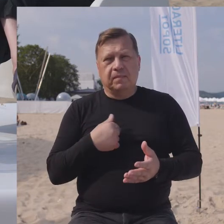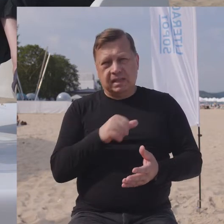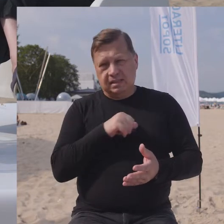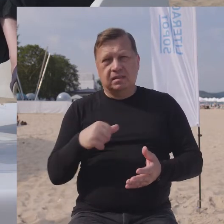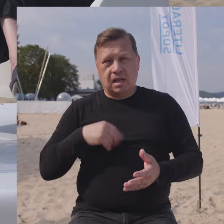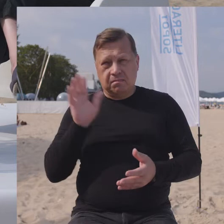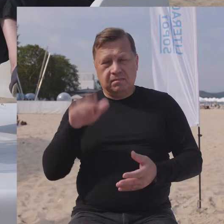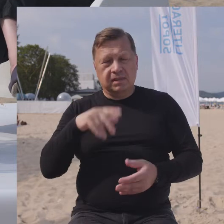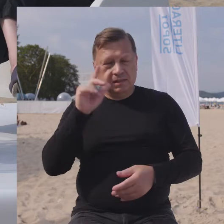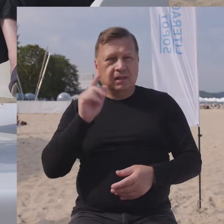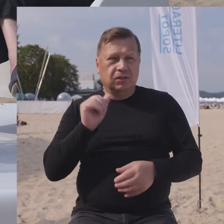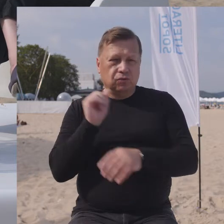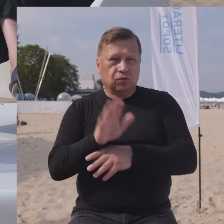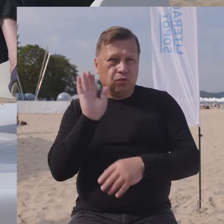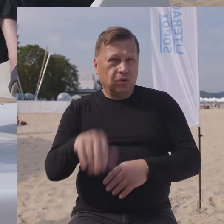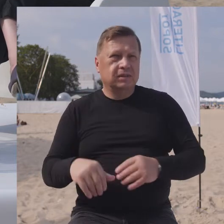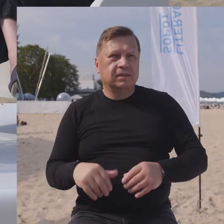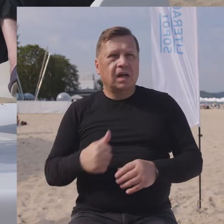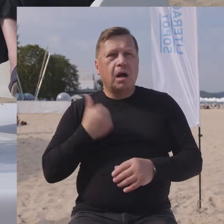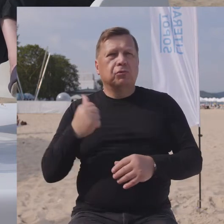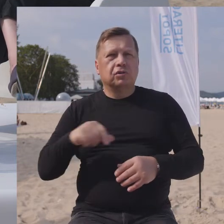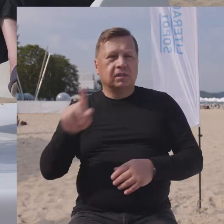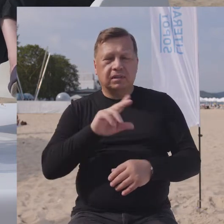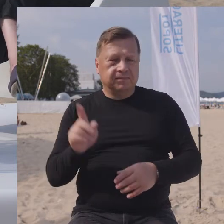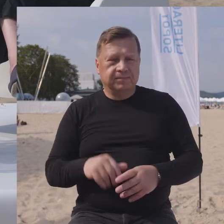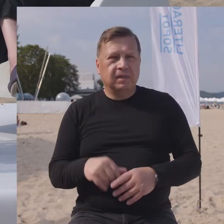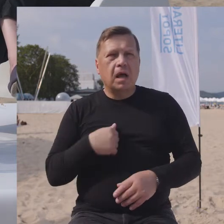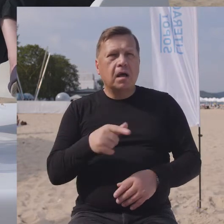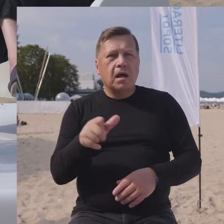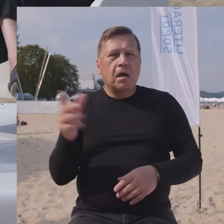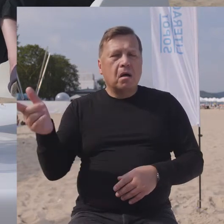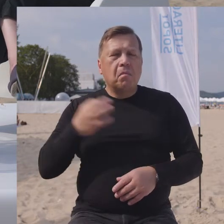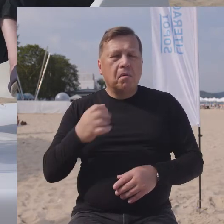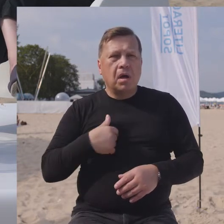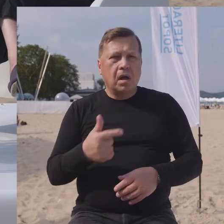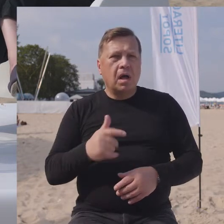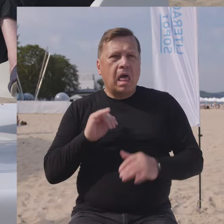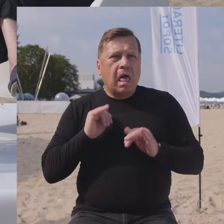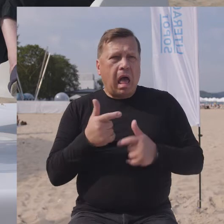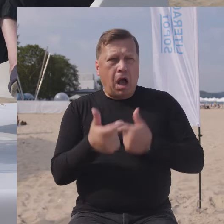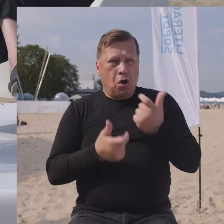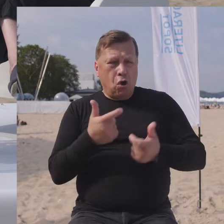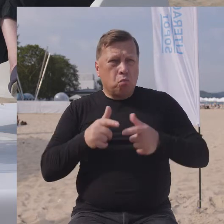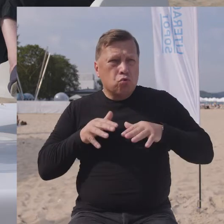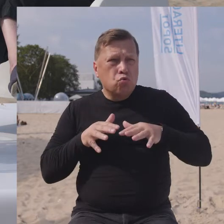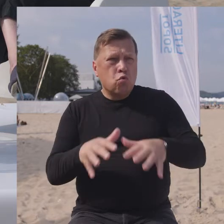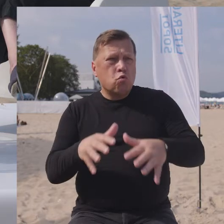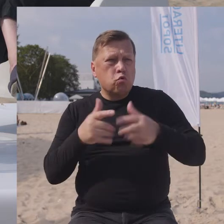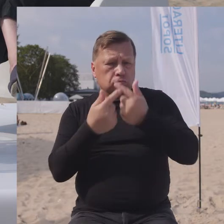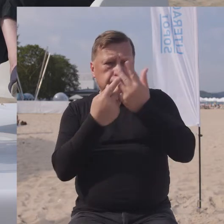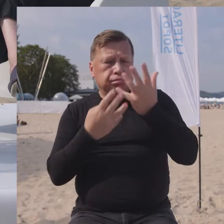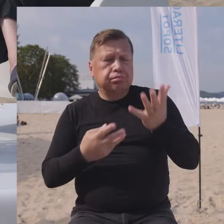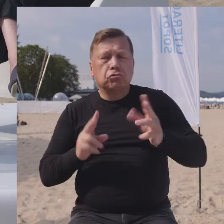głowy, żeby nie czekać w napięciu. To jest, jak pani to robi, że pani tak dużo robi? I tu chciałam